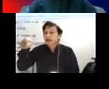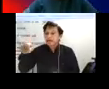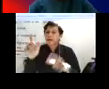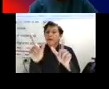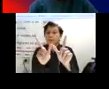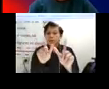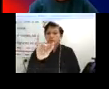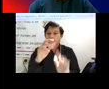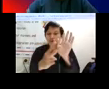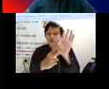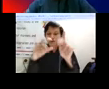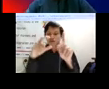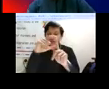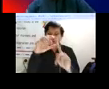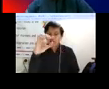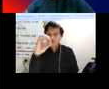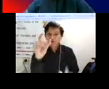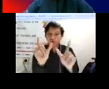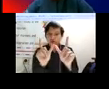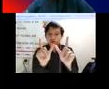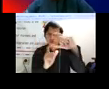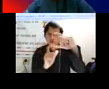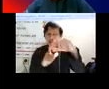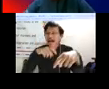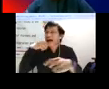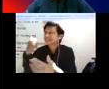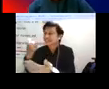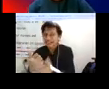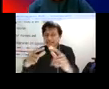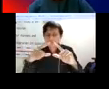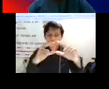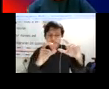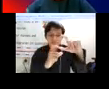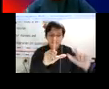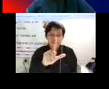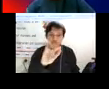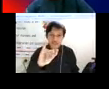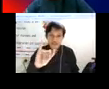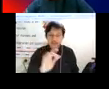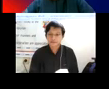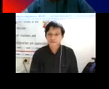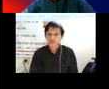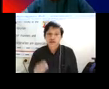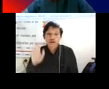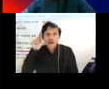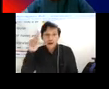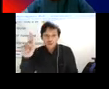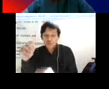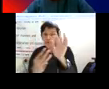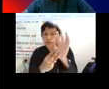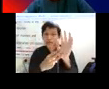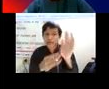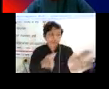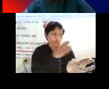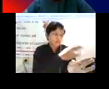mendeley for desktop itu hanya bisa di download di alamat yang tadi sudah dibagikan di chat room itu ada bitly garis